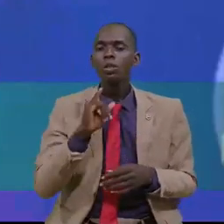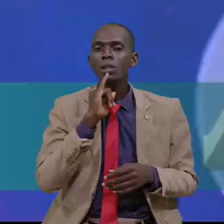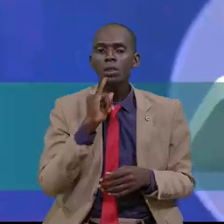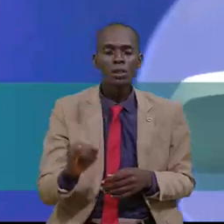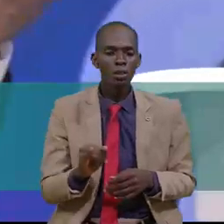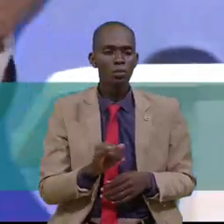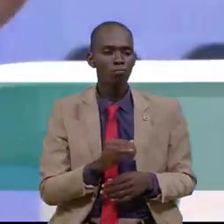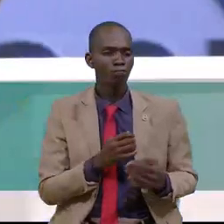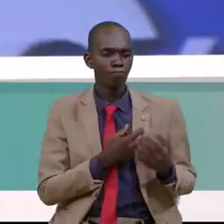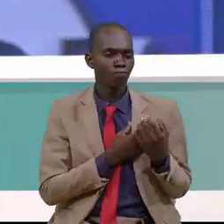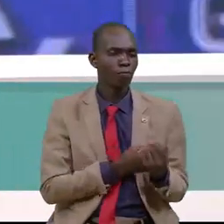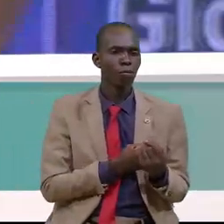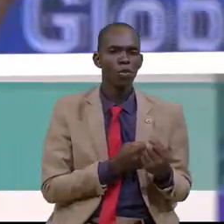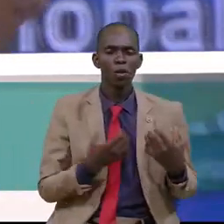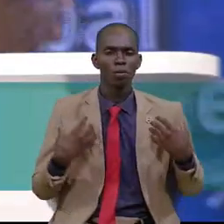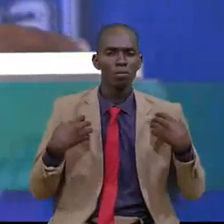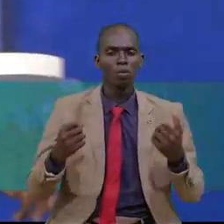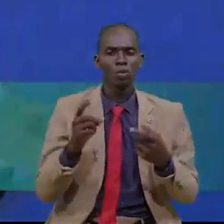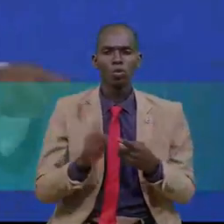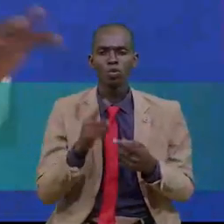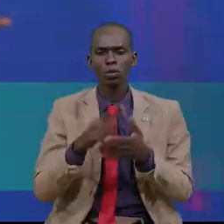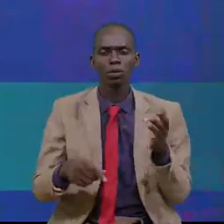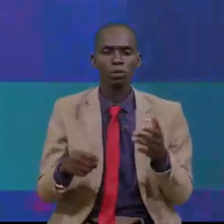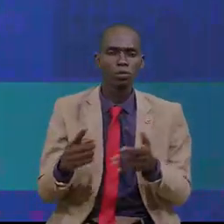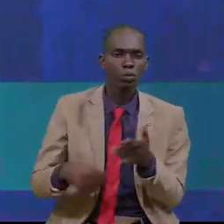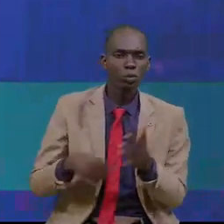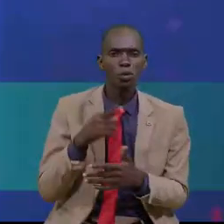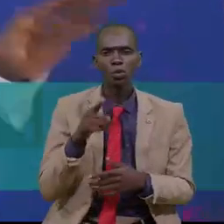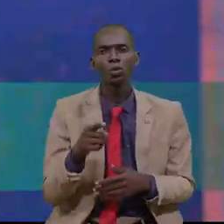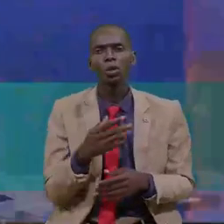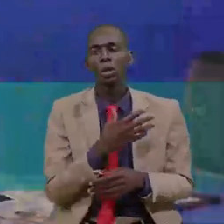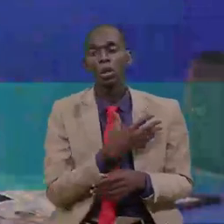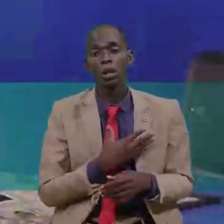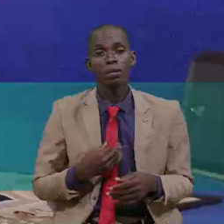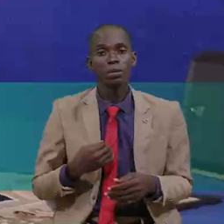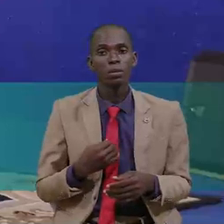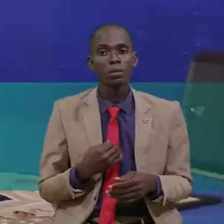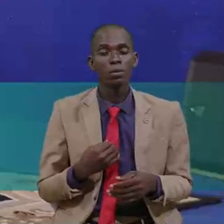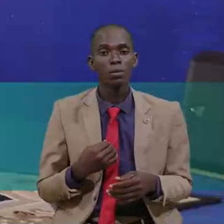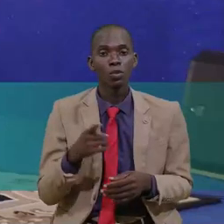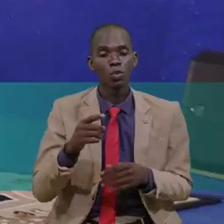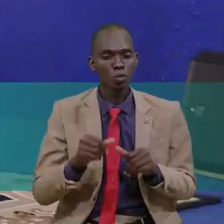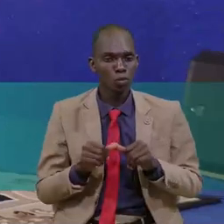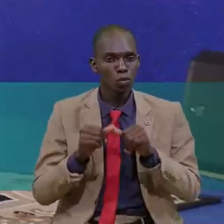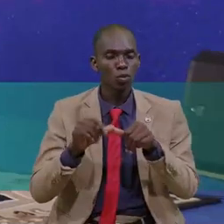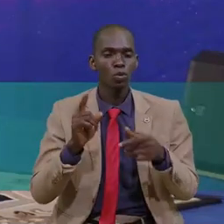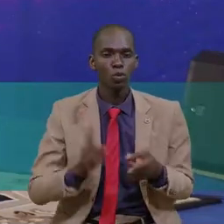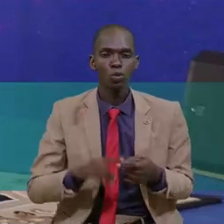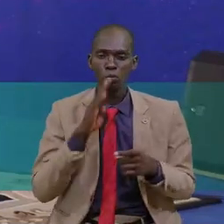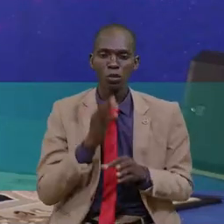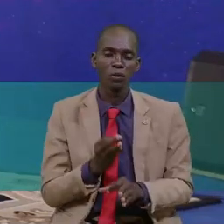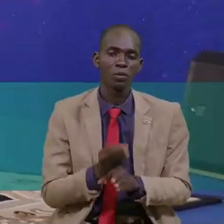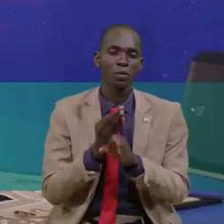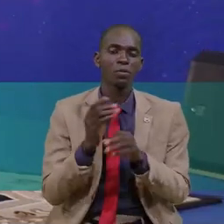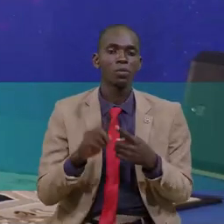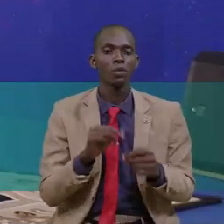pour te défier. Mais cependant, tu t'attaches fidèlement à la parole de Dieu. Ça, c'est la fidélité. Montrez-moi,